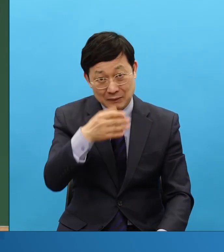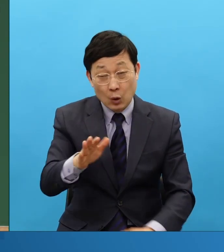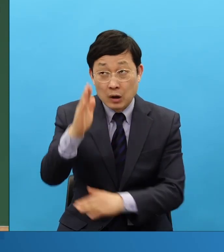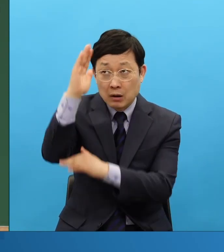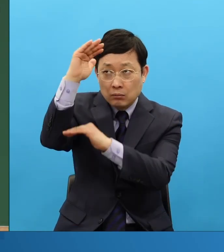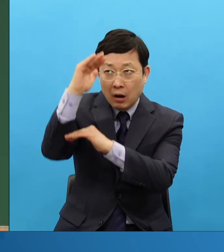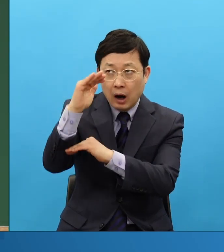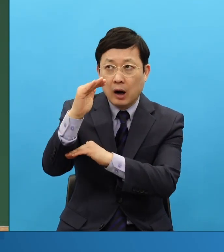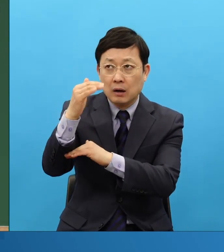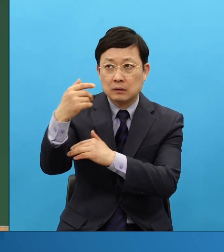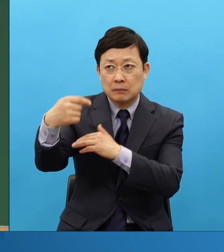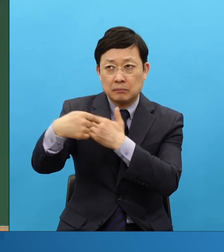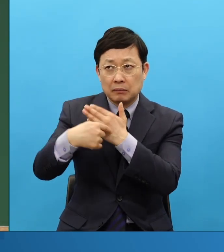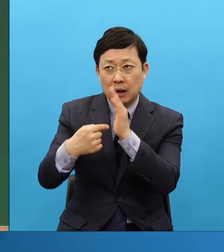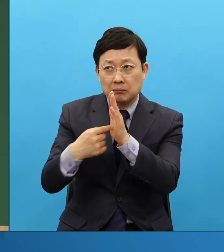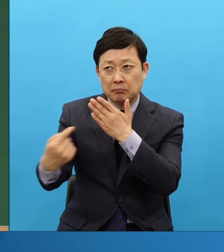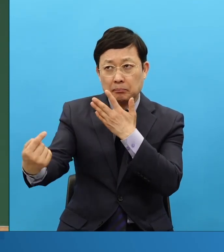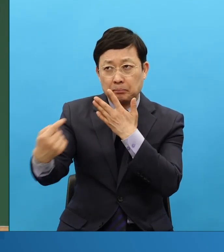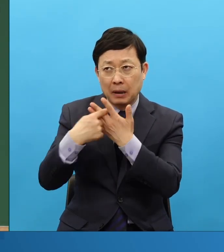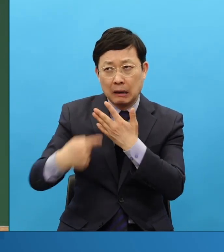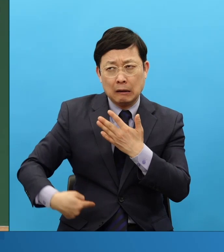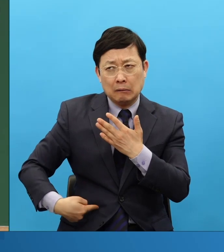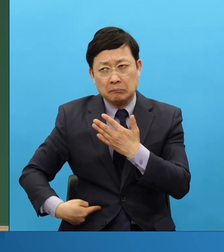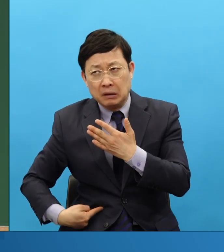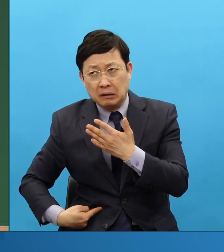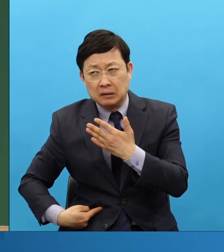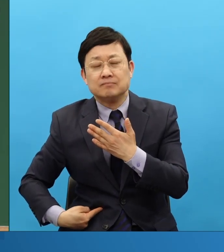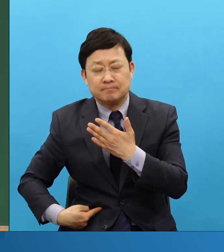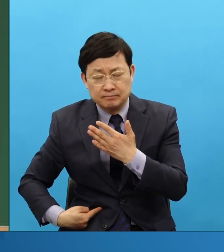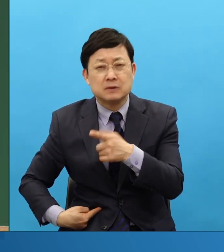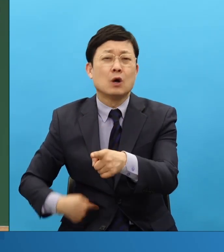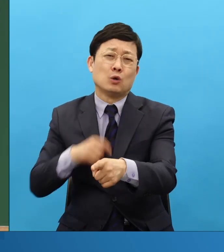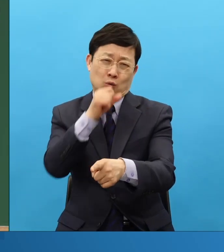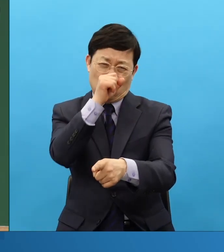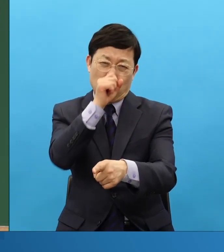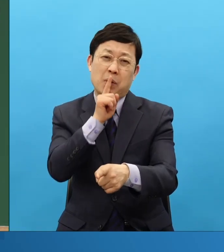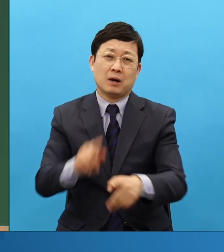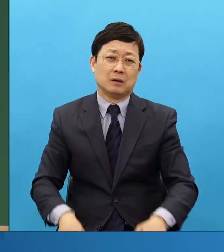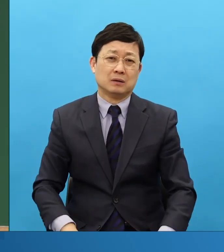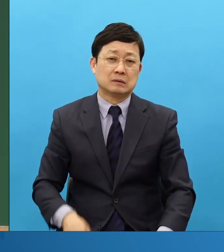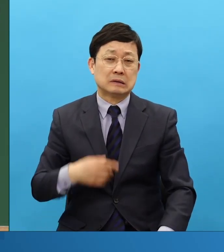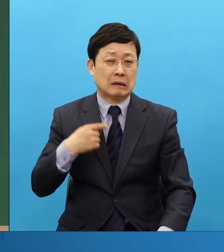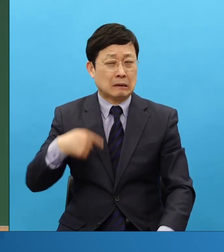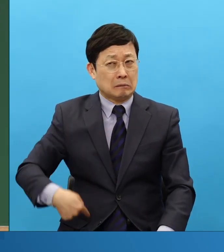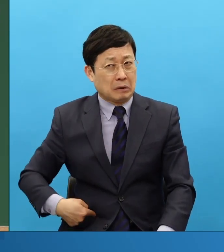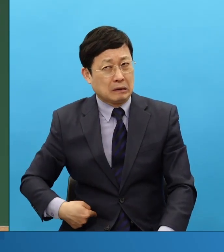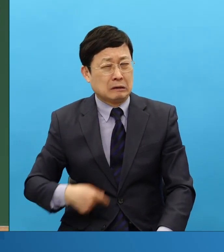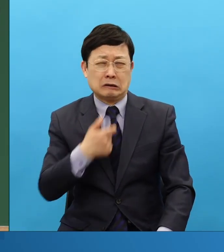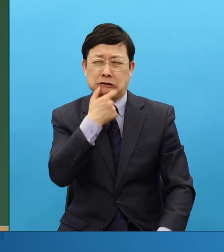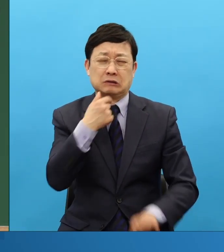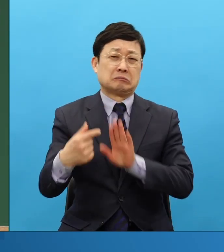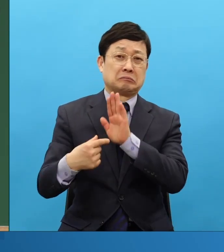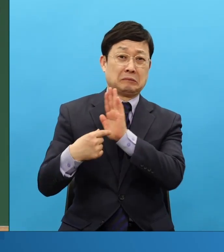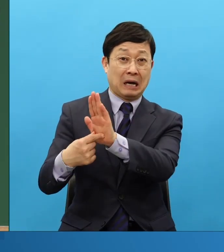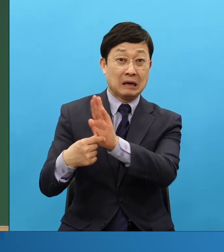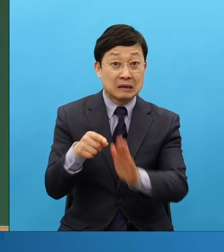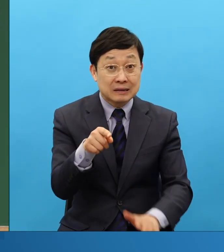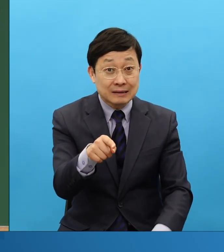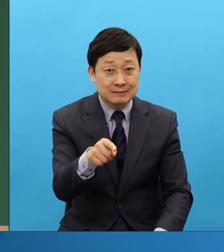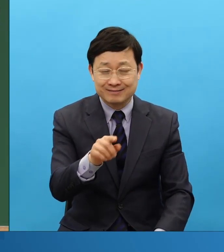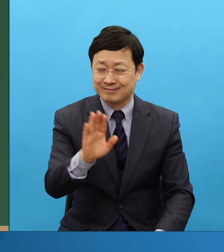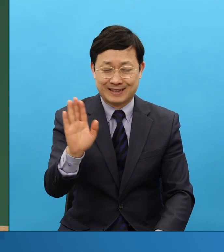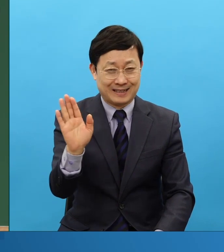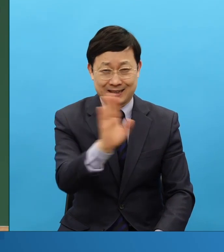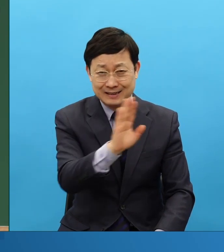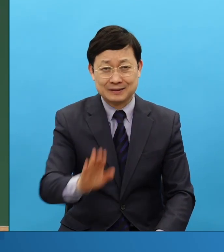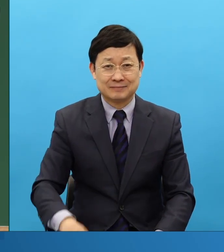좋은 말이지. 내게 맞는다. 그게 무슨 좋은 말입니까? The best words that God gives is a message that it really revives you and